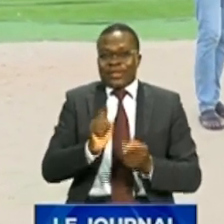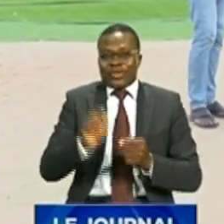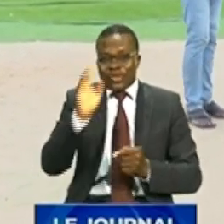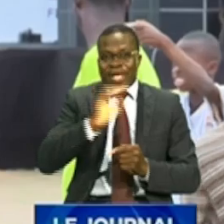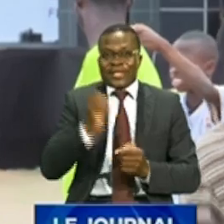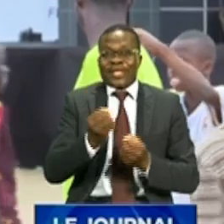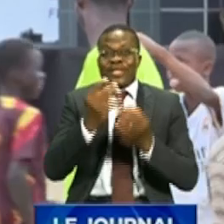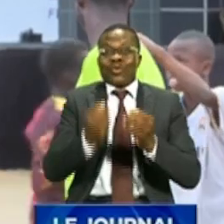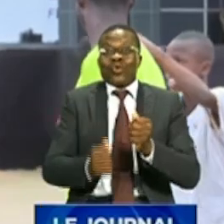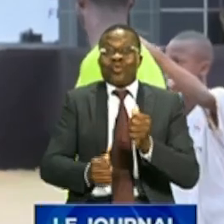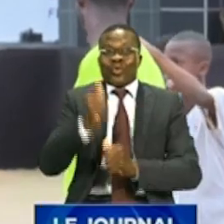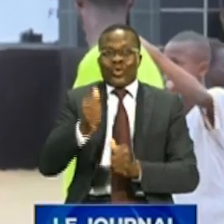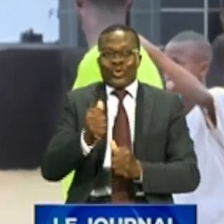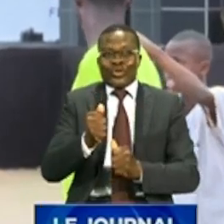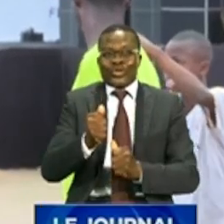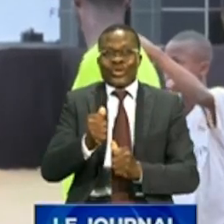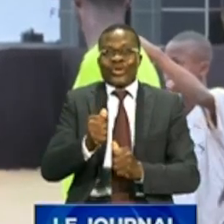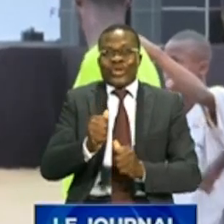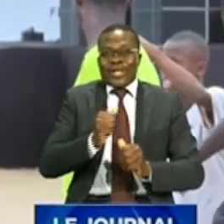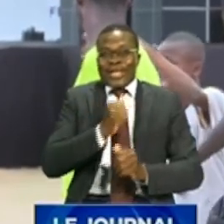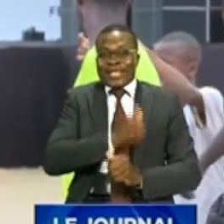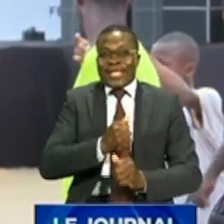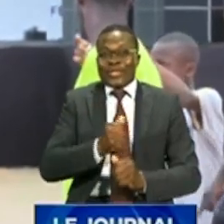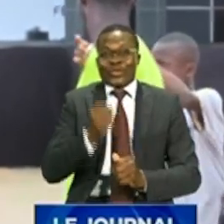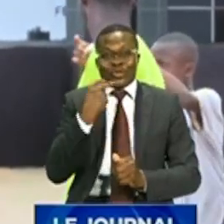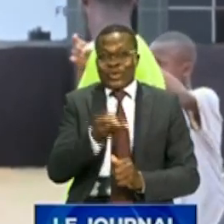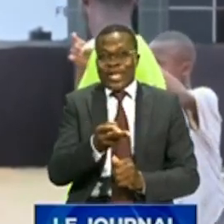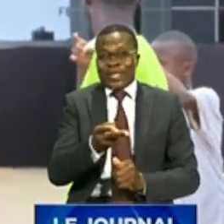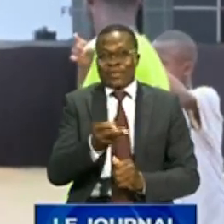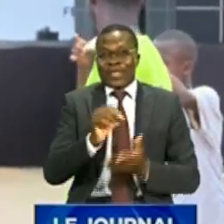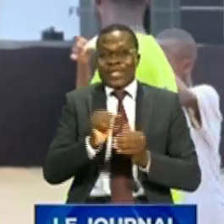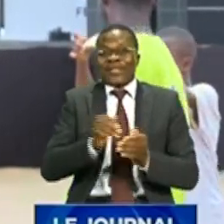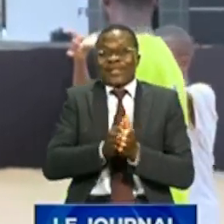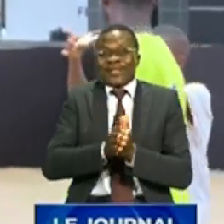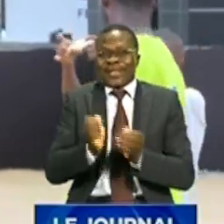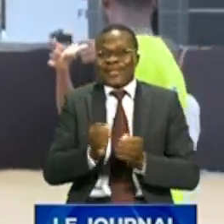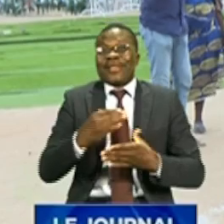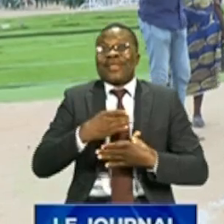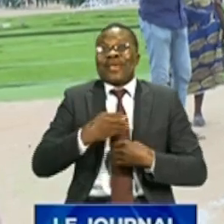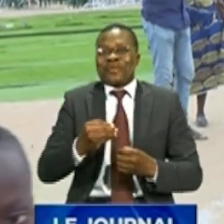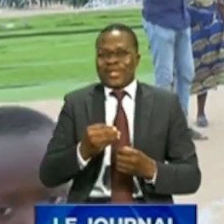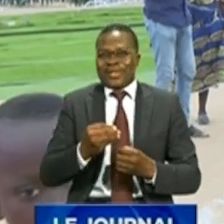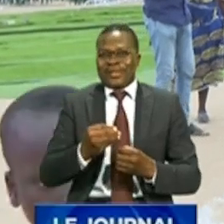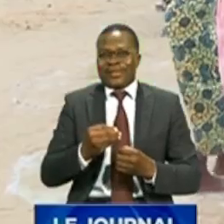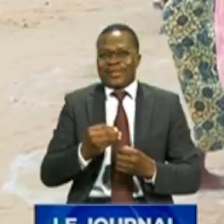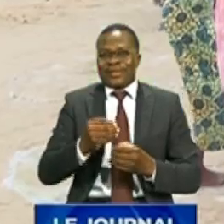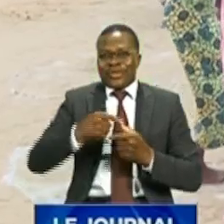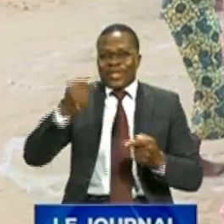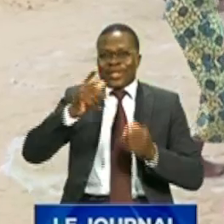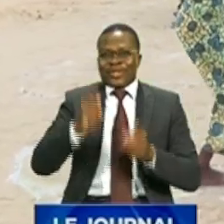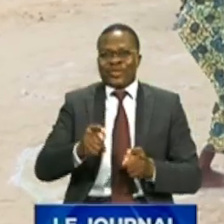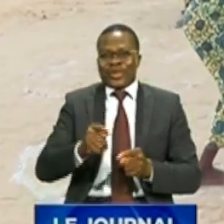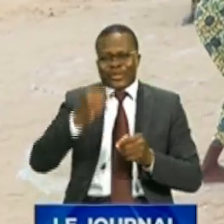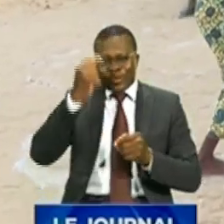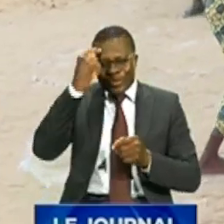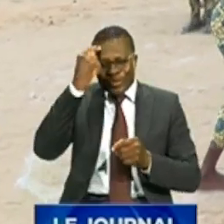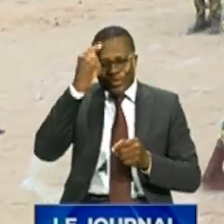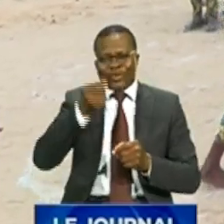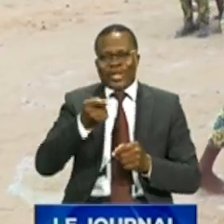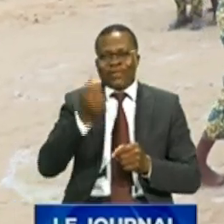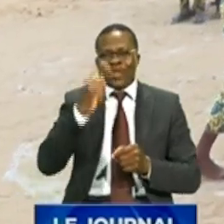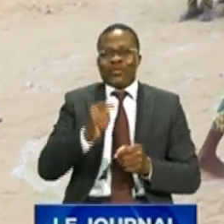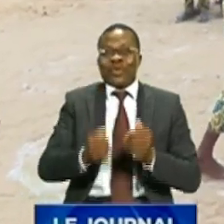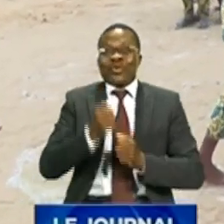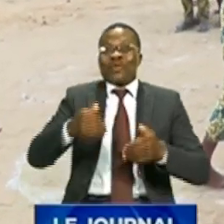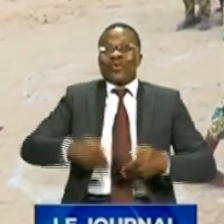chercher beaucoup plus l'exactitude, vous voyez. Donc c'était intéressant, j'ai aimé. Les adultes se remémorent, mais pour les